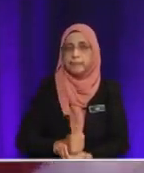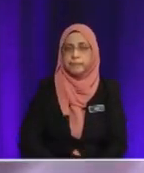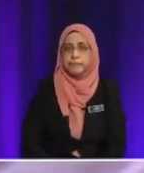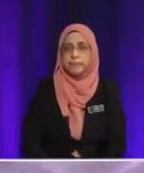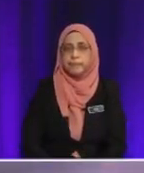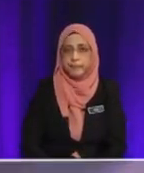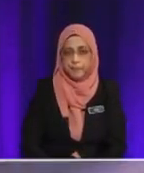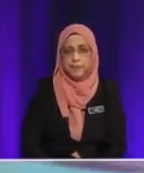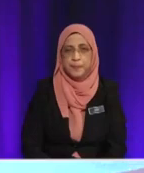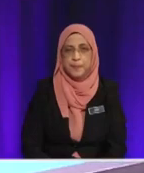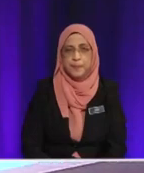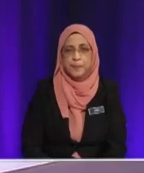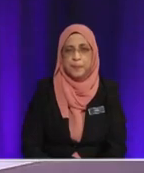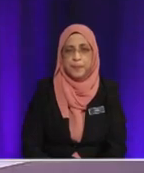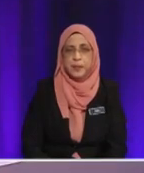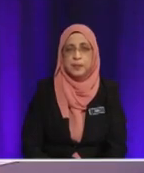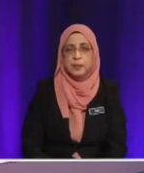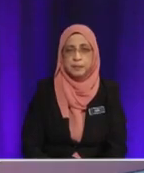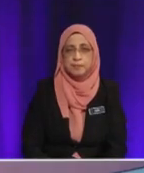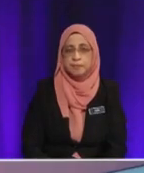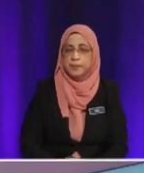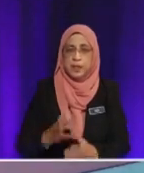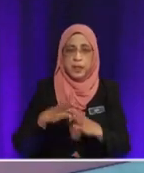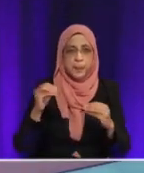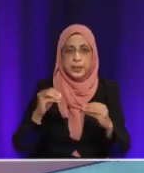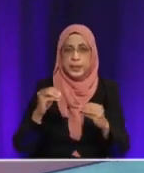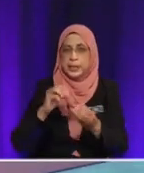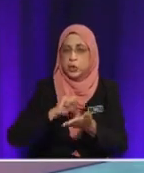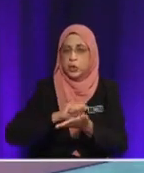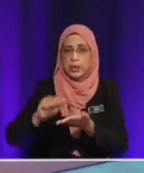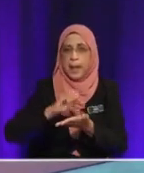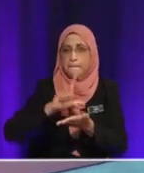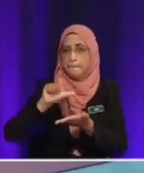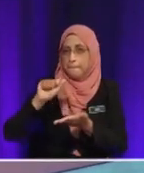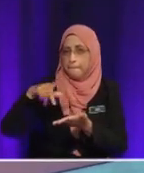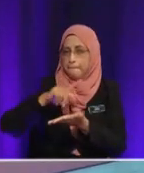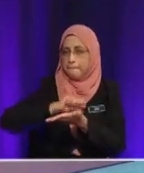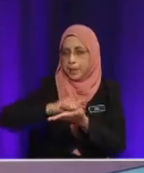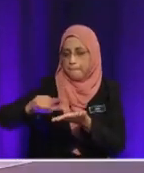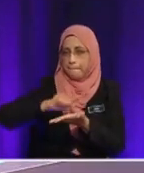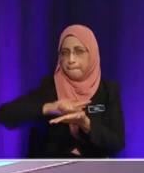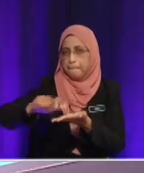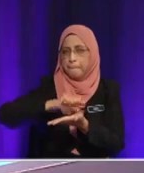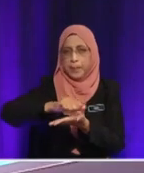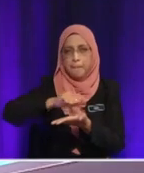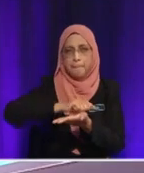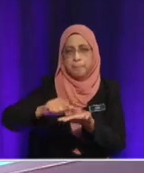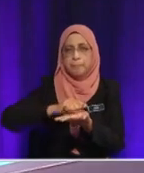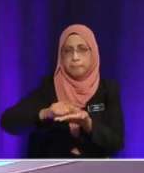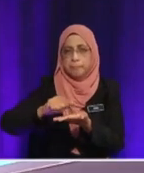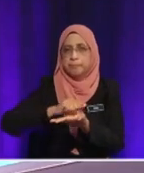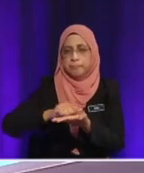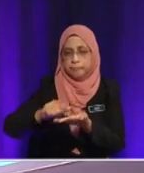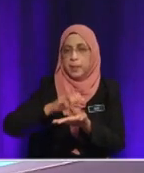lepas kita dah tumbuk tu, barulah kita lapkan. Gunakan towel kecil. Kita tak boleh direct Kita tak boleh direct. Tanpa ketawa,